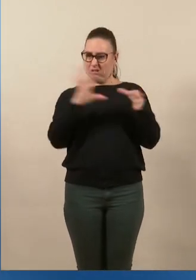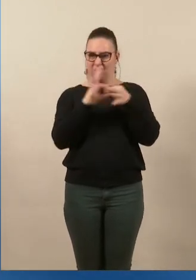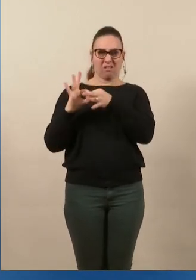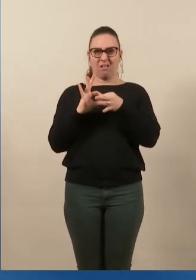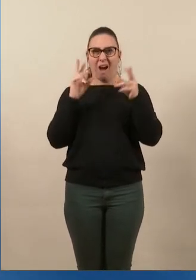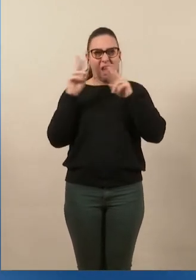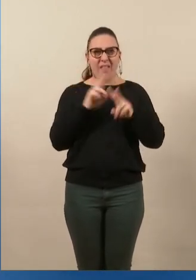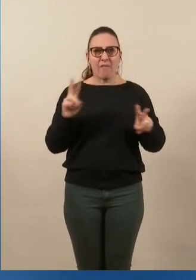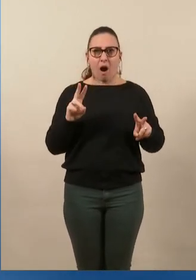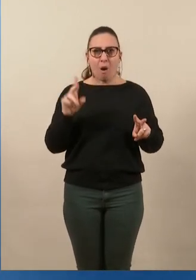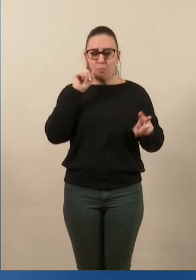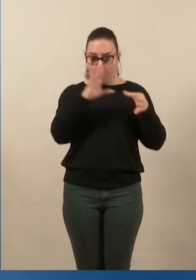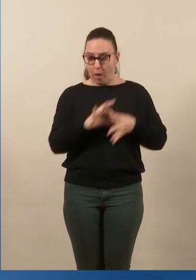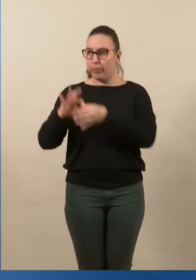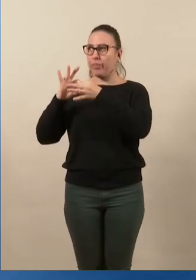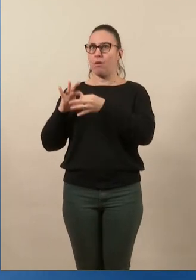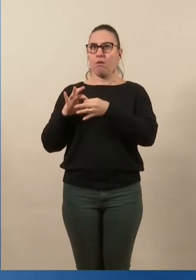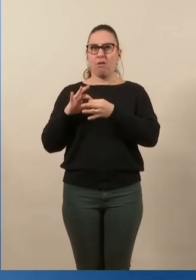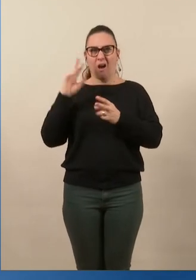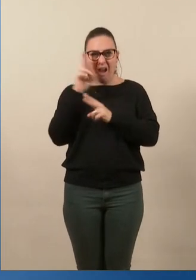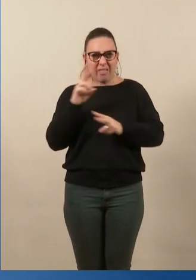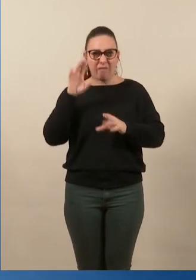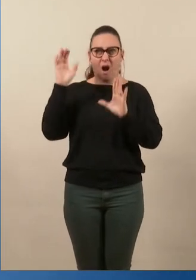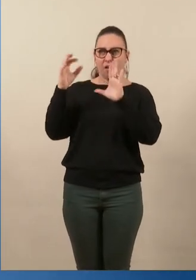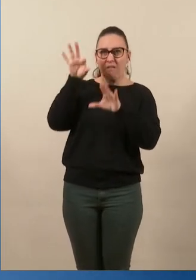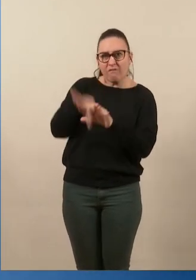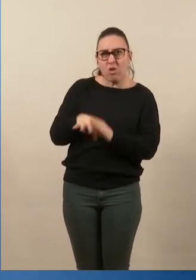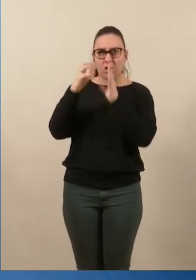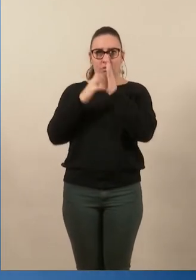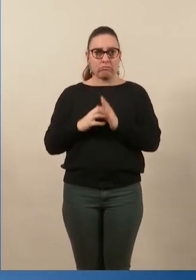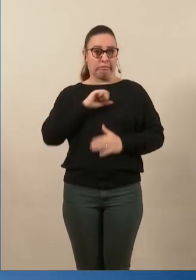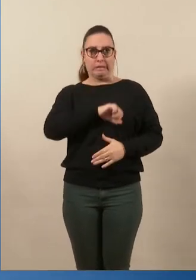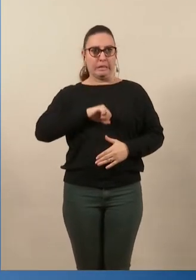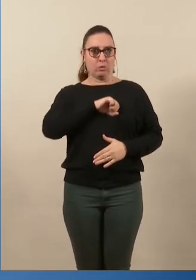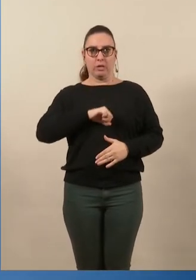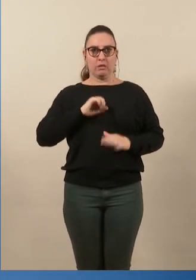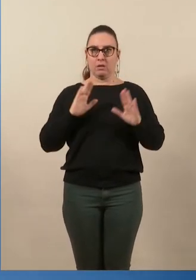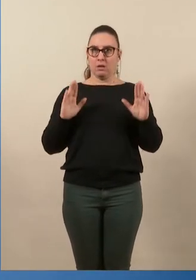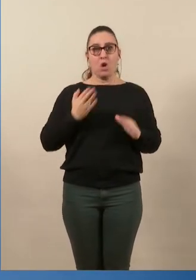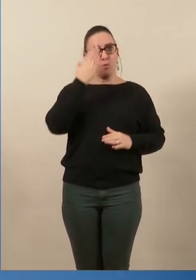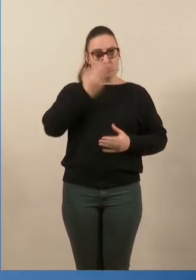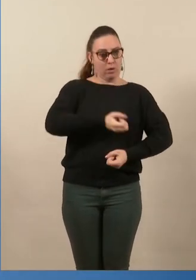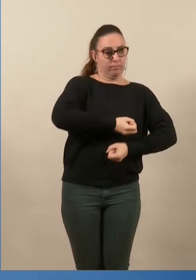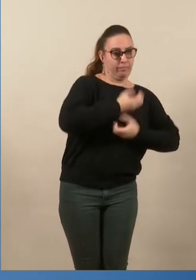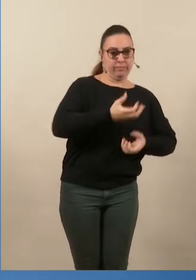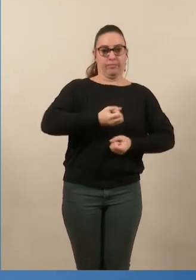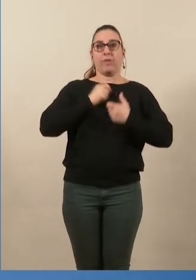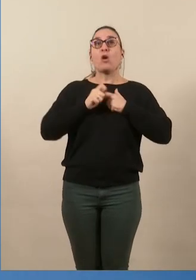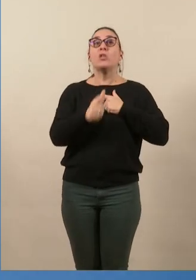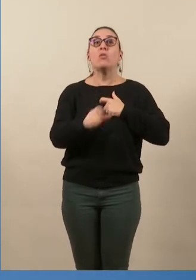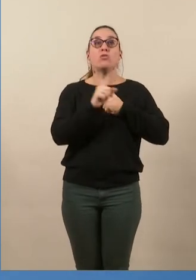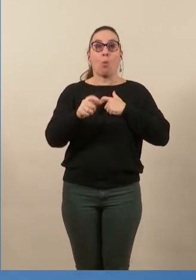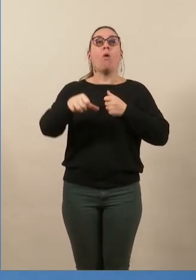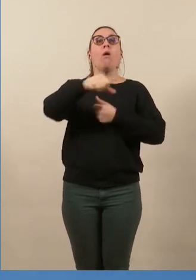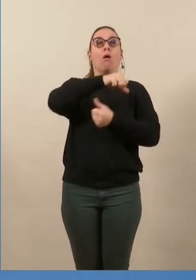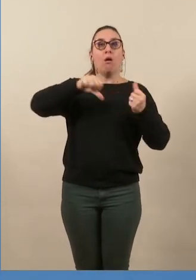n'a rien à voir ce n'est pas du tout le même objet de délibération et et moi je suis désolée je prendrai le temps de deux interventions non successives